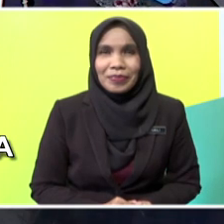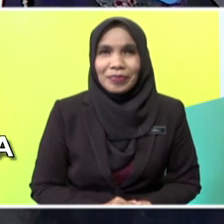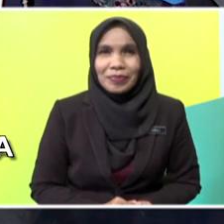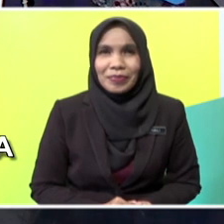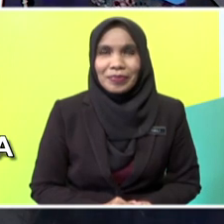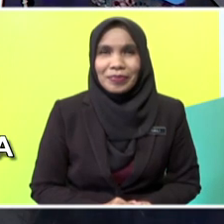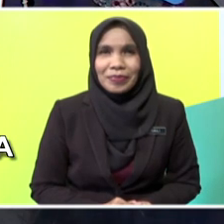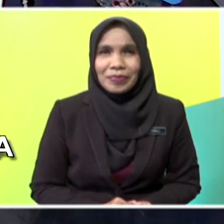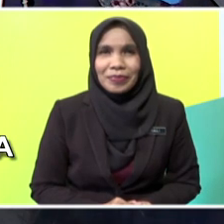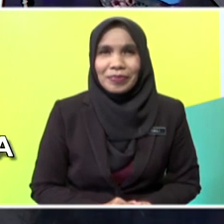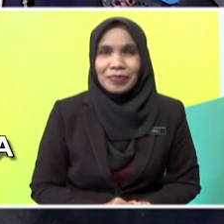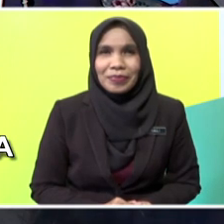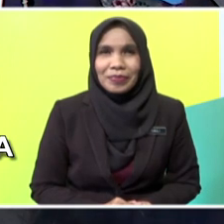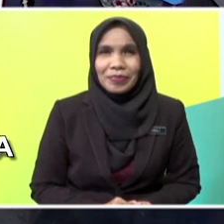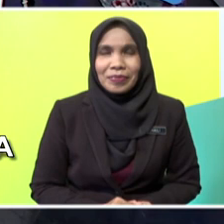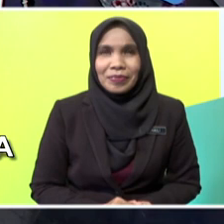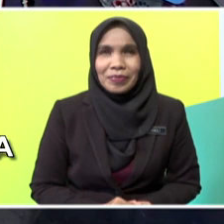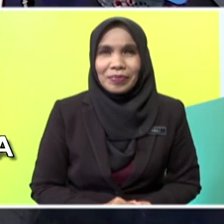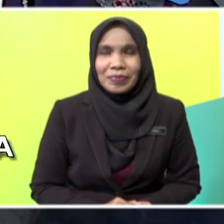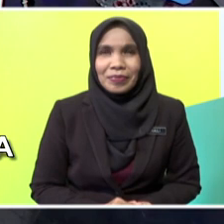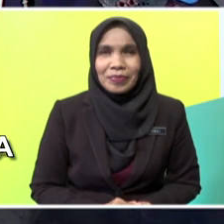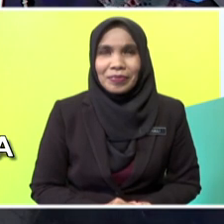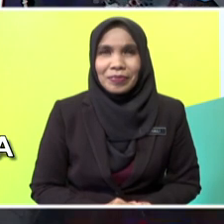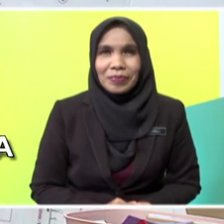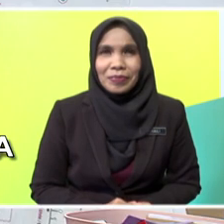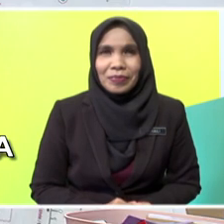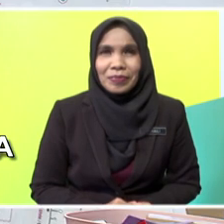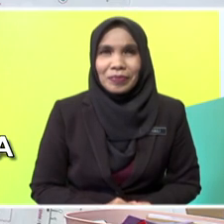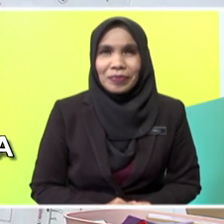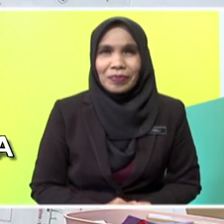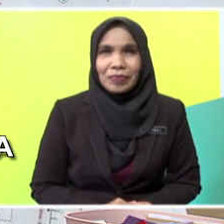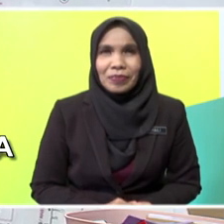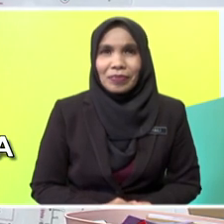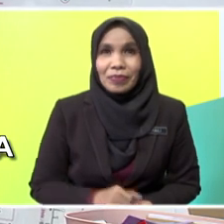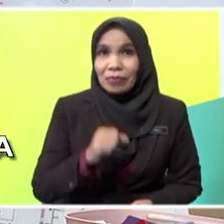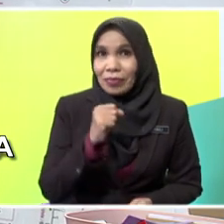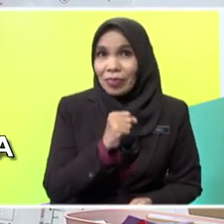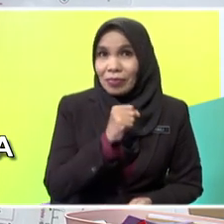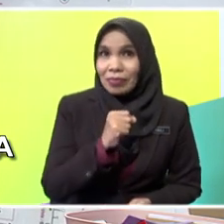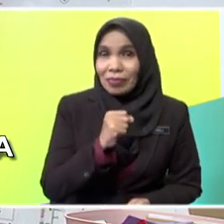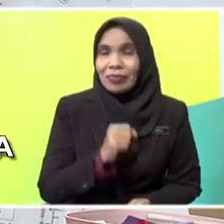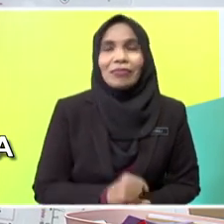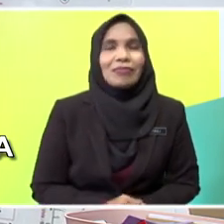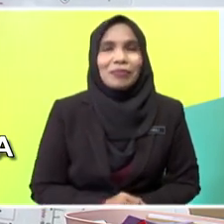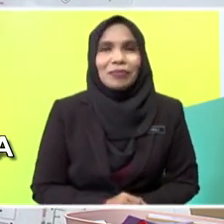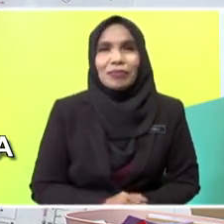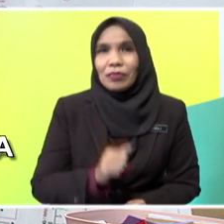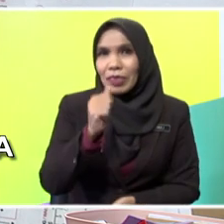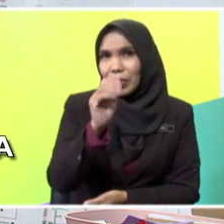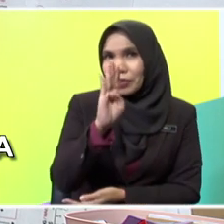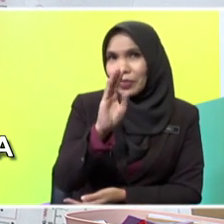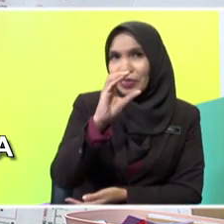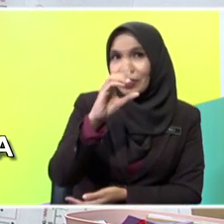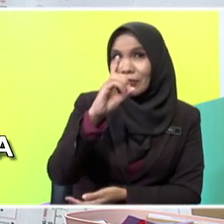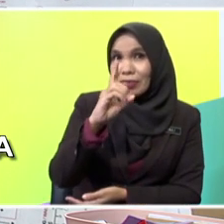Sambil-sambil tu boleh nyanyi lagulah. Kak Dina boleh nyanyi lagu A, B, C, D, E, F. Dah nampak okay. F